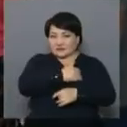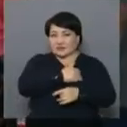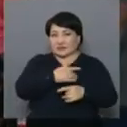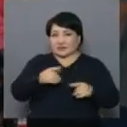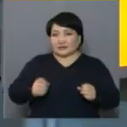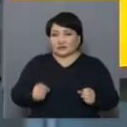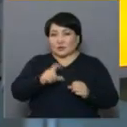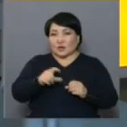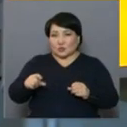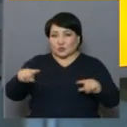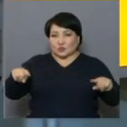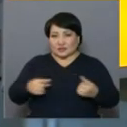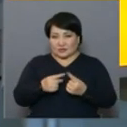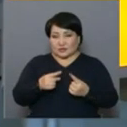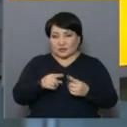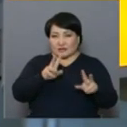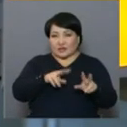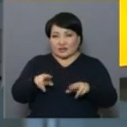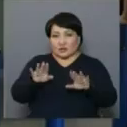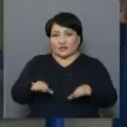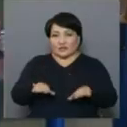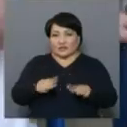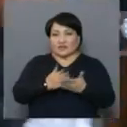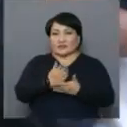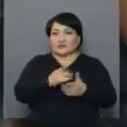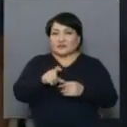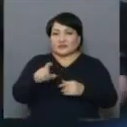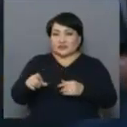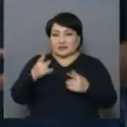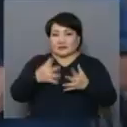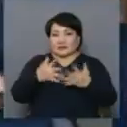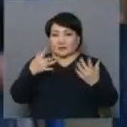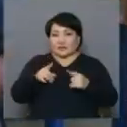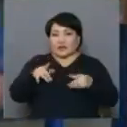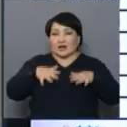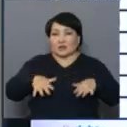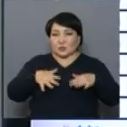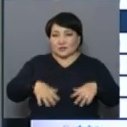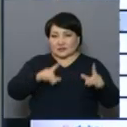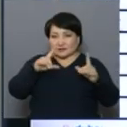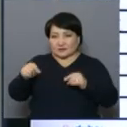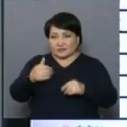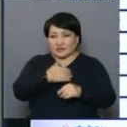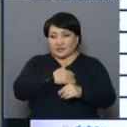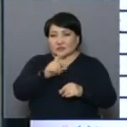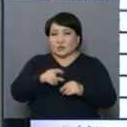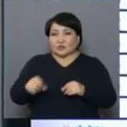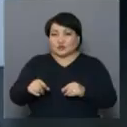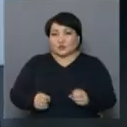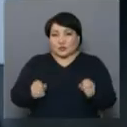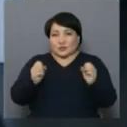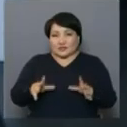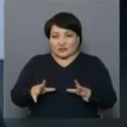Тыйым салынған сұйықтықты бақылау бекеті қызметшілері анықтаған бойда Грузияға жиналған жолаушы қауіпті элементті қоқыс жәшігіне төге